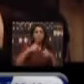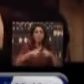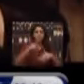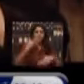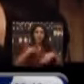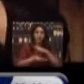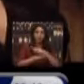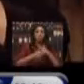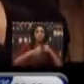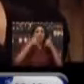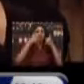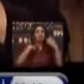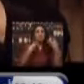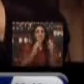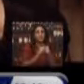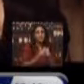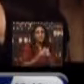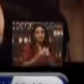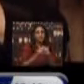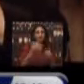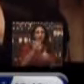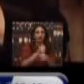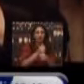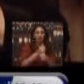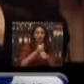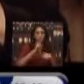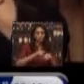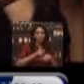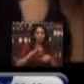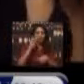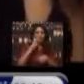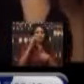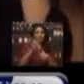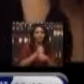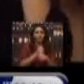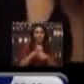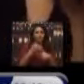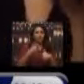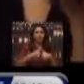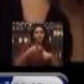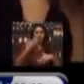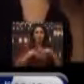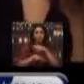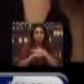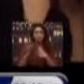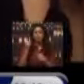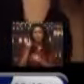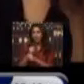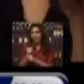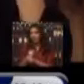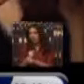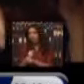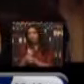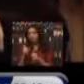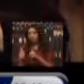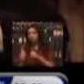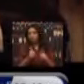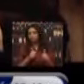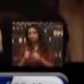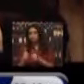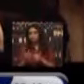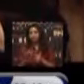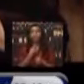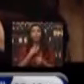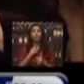اخلاصي هيكون اكتر للجوازه دي ولا لعملي او